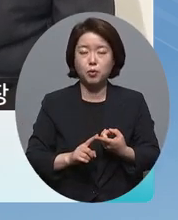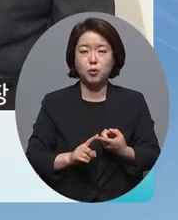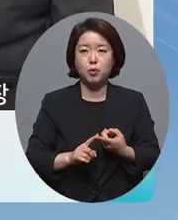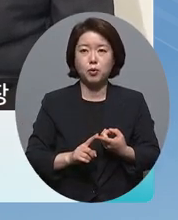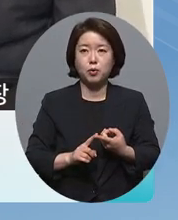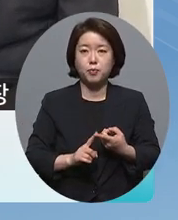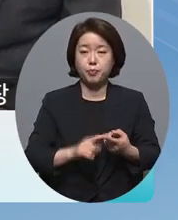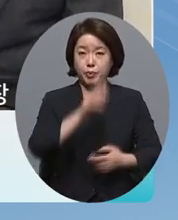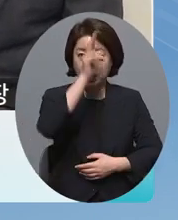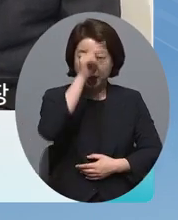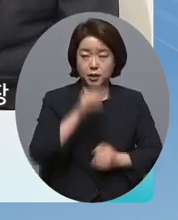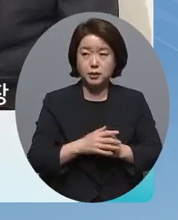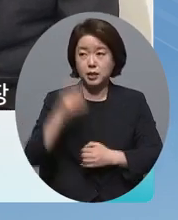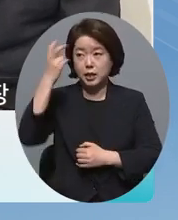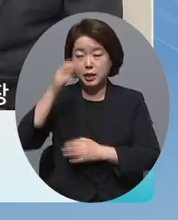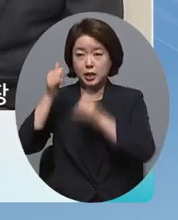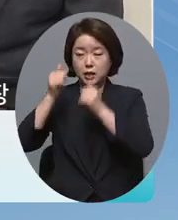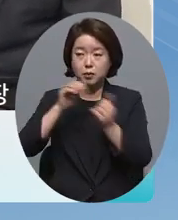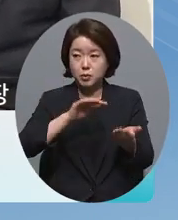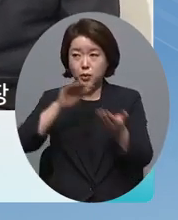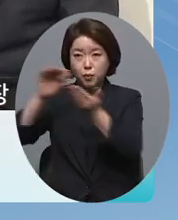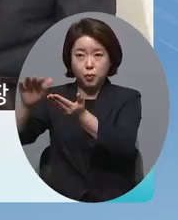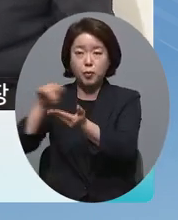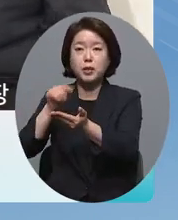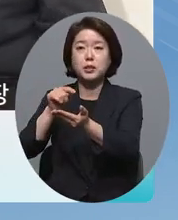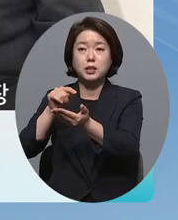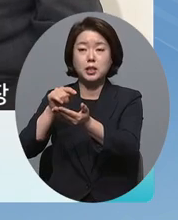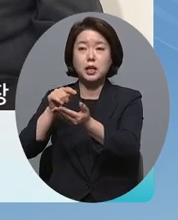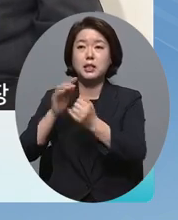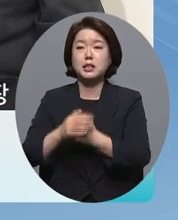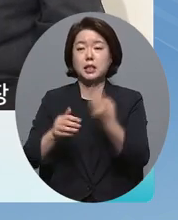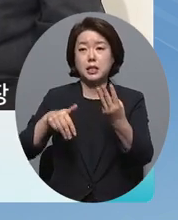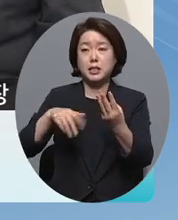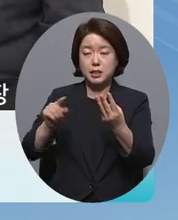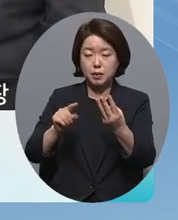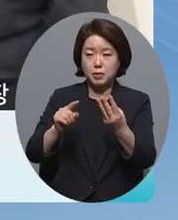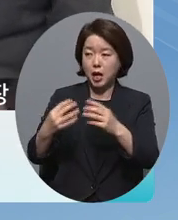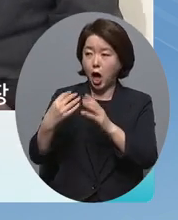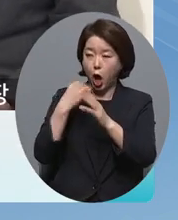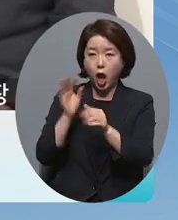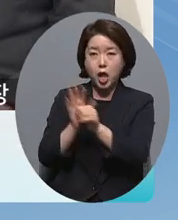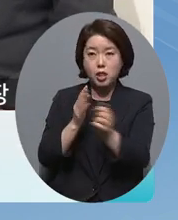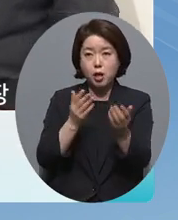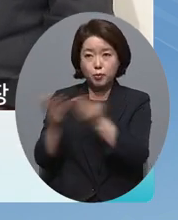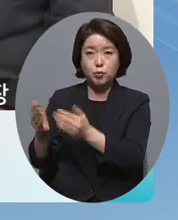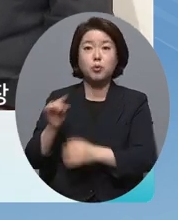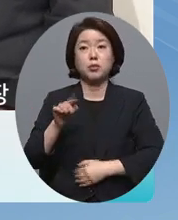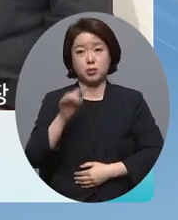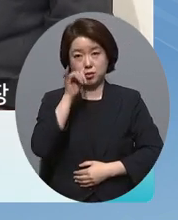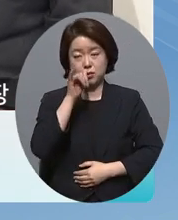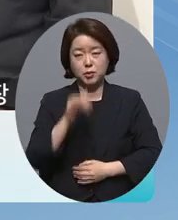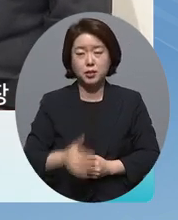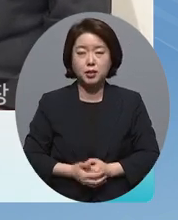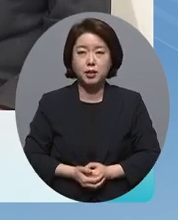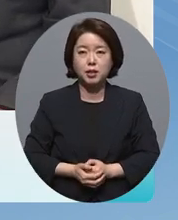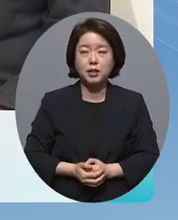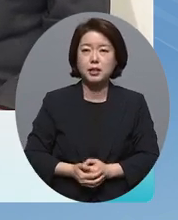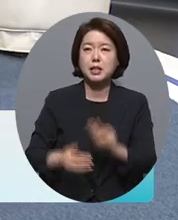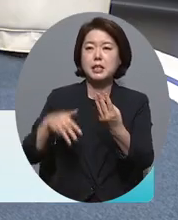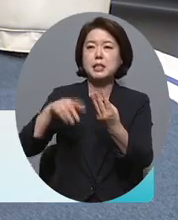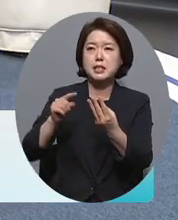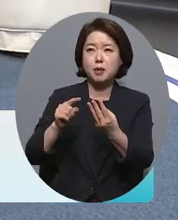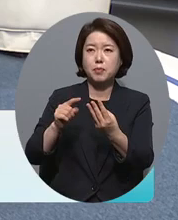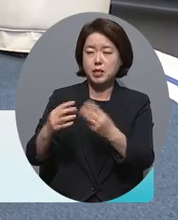인제 경찰이 검찰의 기소 의견으로 넘겼던 제3자 뇌물혐입니다 예 그 제3자